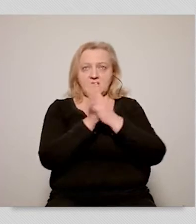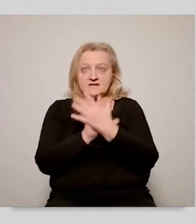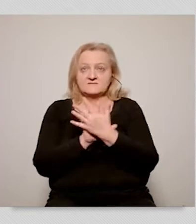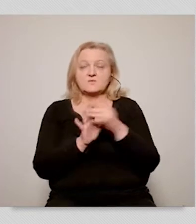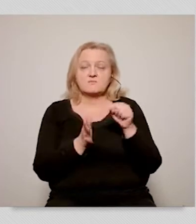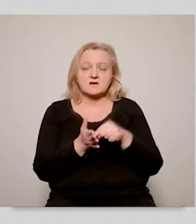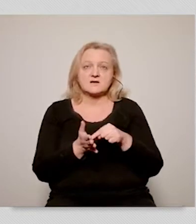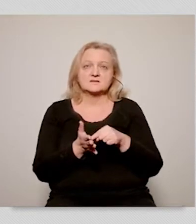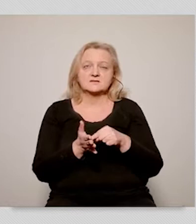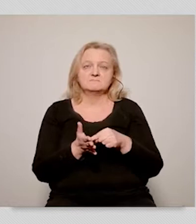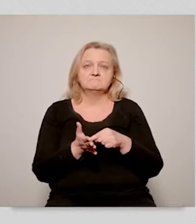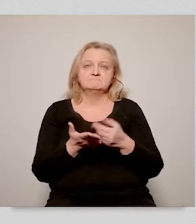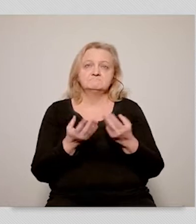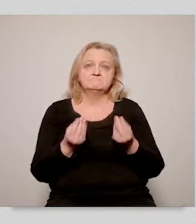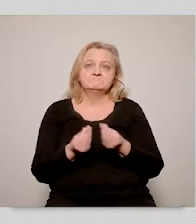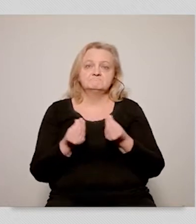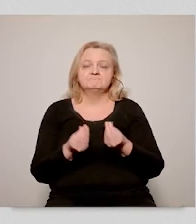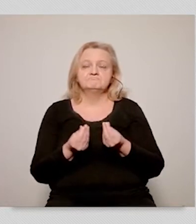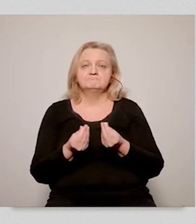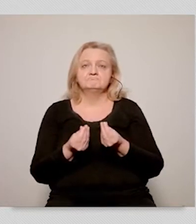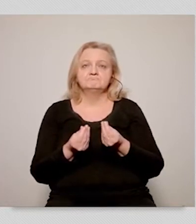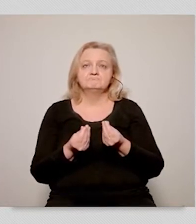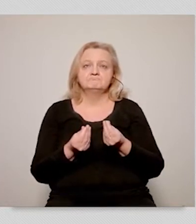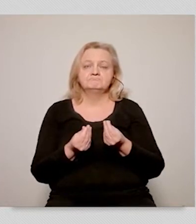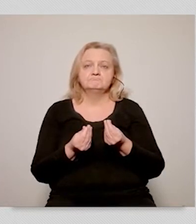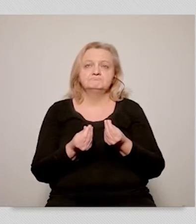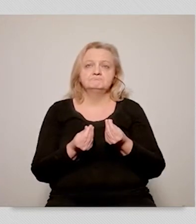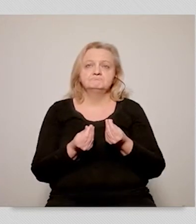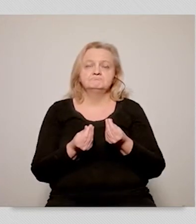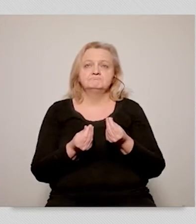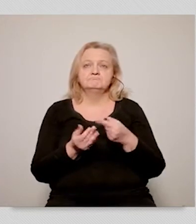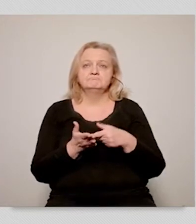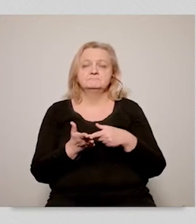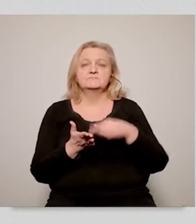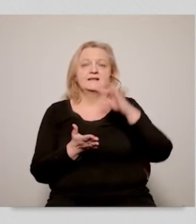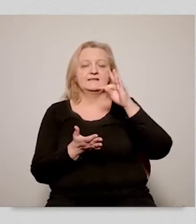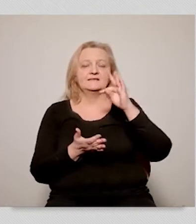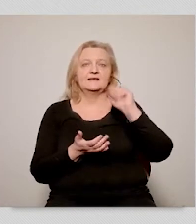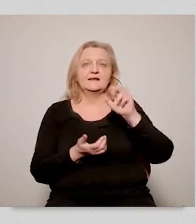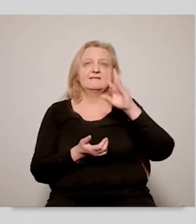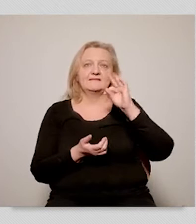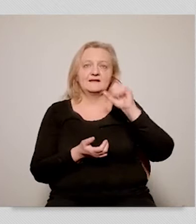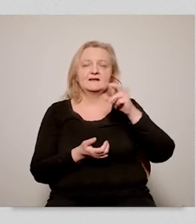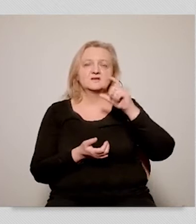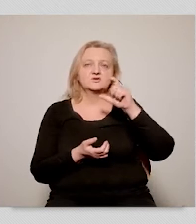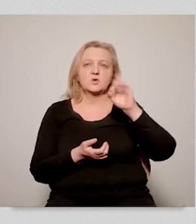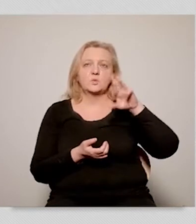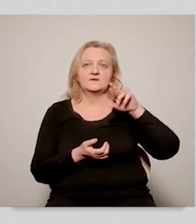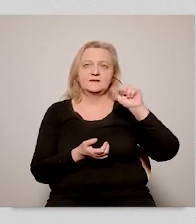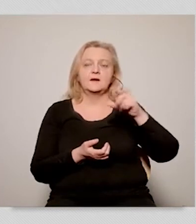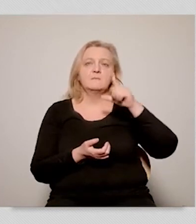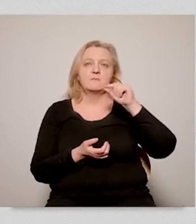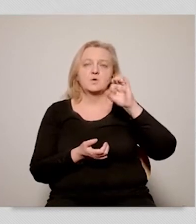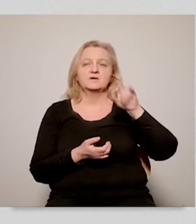będzie tym, co Think Tanku Counterpoint w swoim raporcie